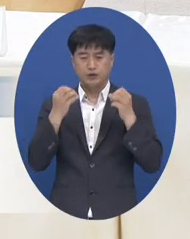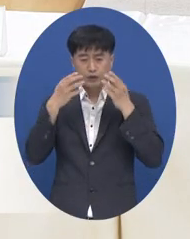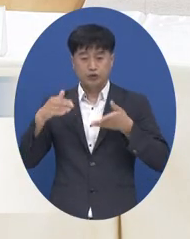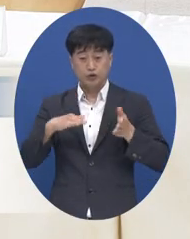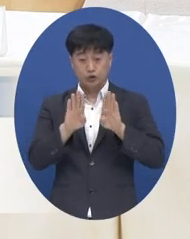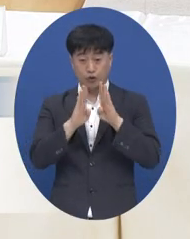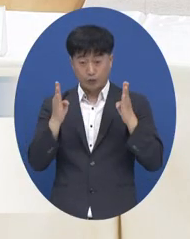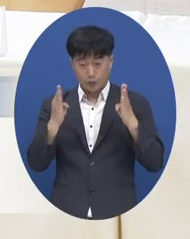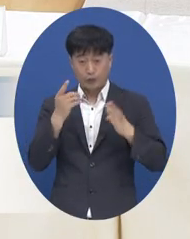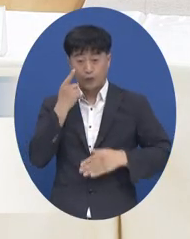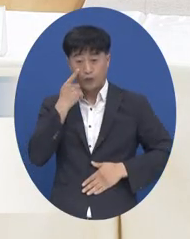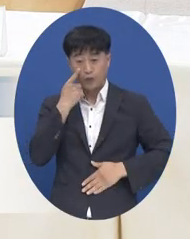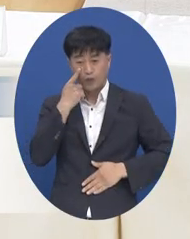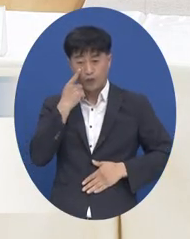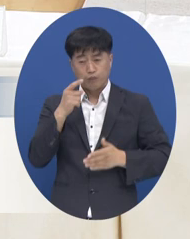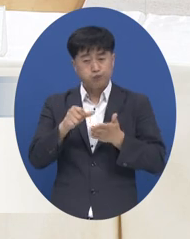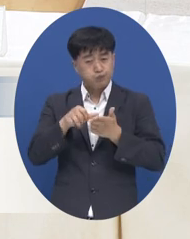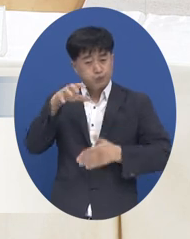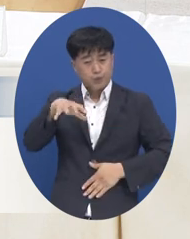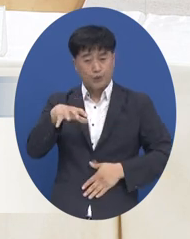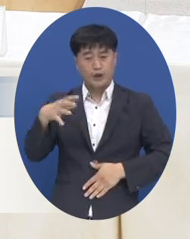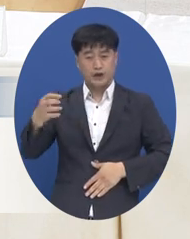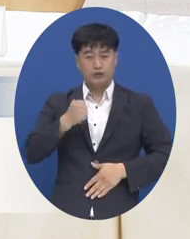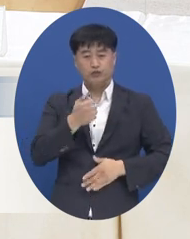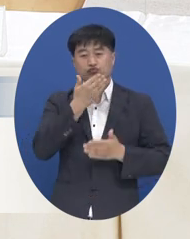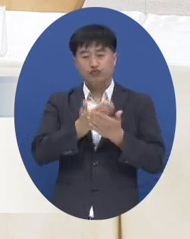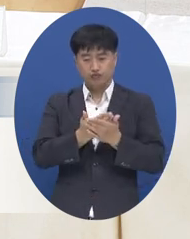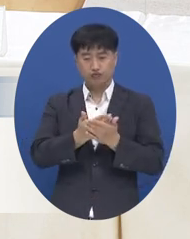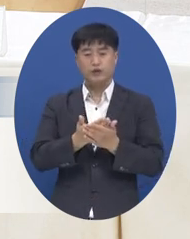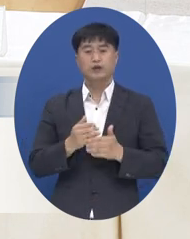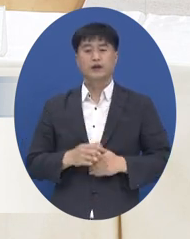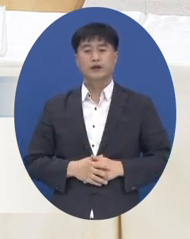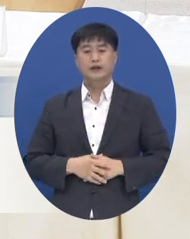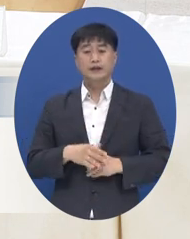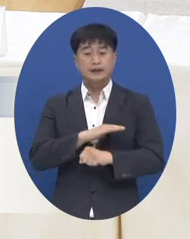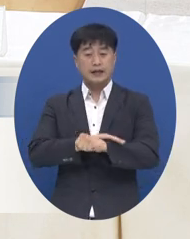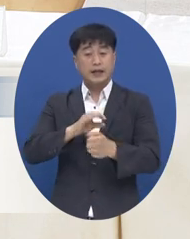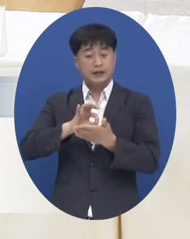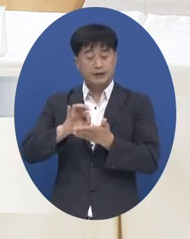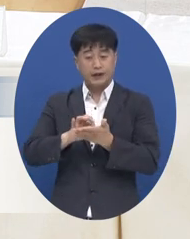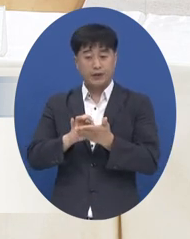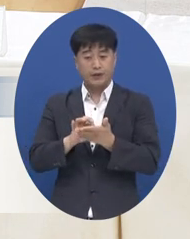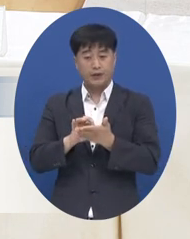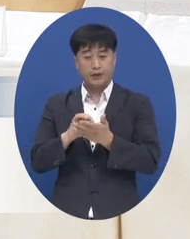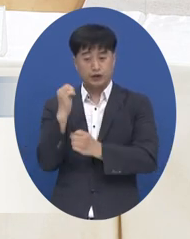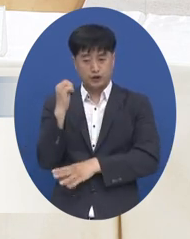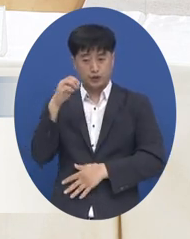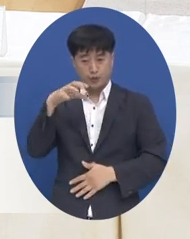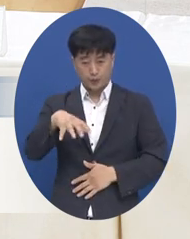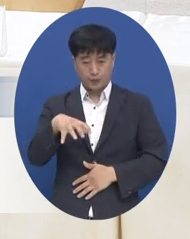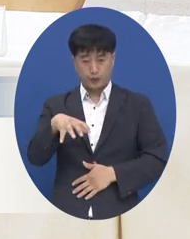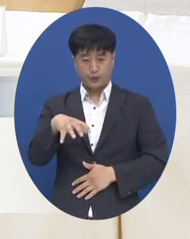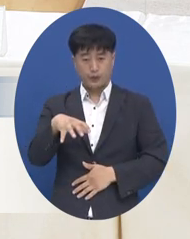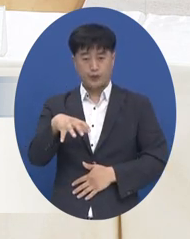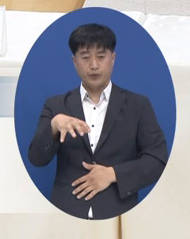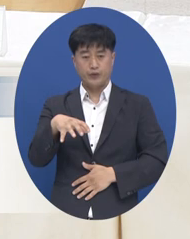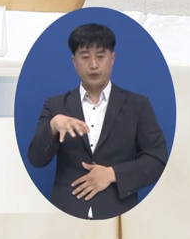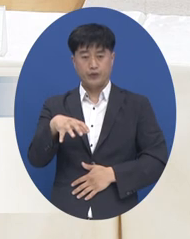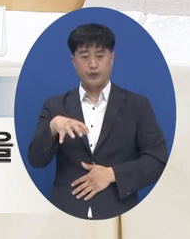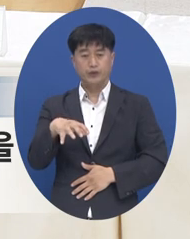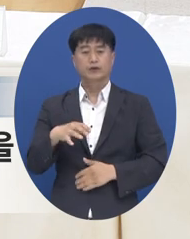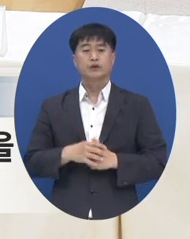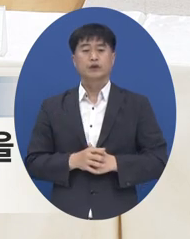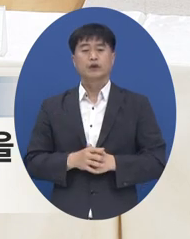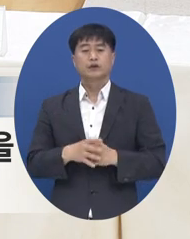길을 열어보기로 하고요. 이제 물리적 공간이 확보된다는 건 정말 중요한 일이고 그것을 잘 활용하고 또 뭐 그 베이스 캠프로